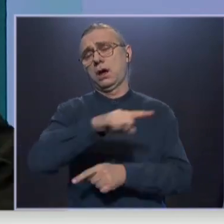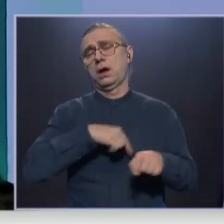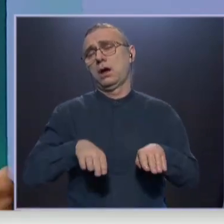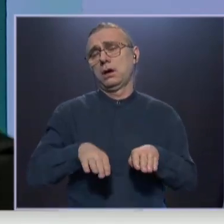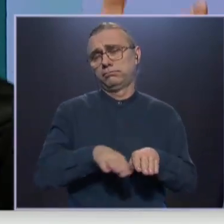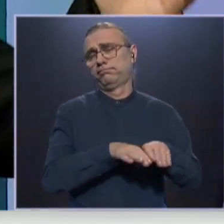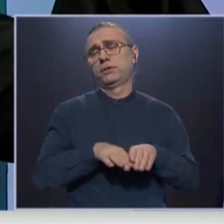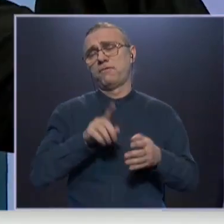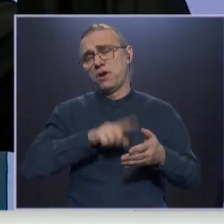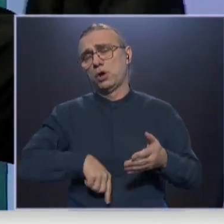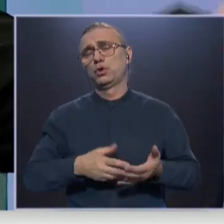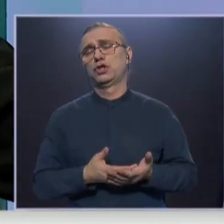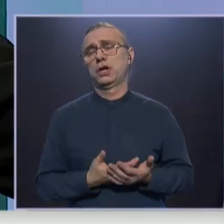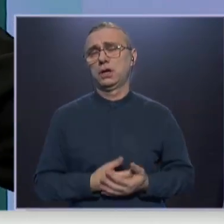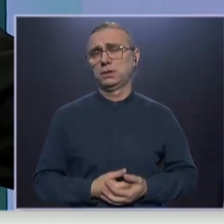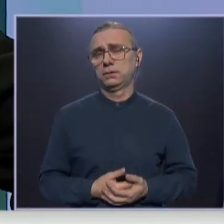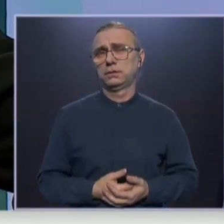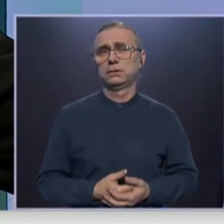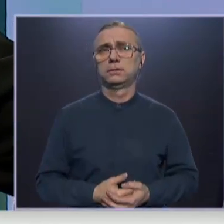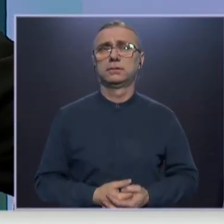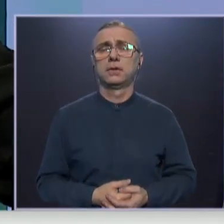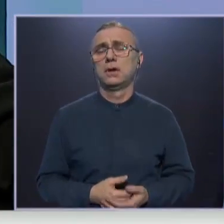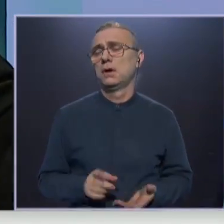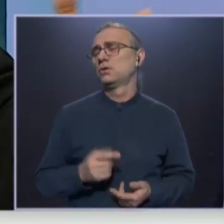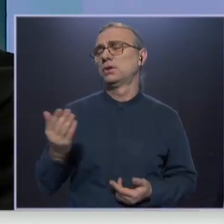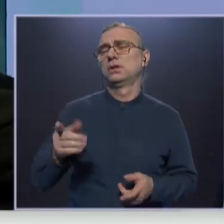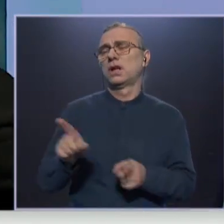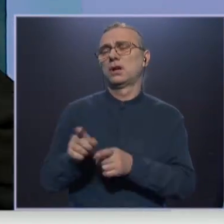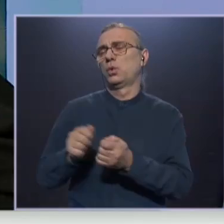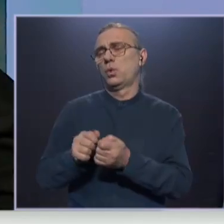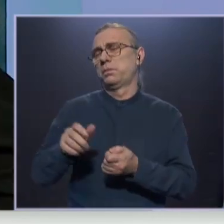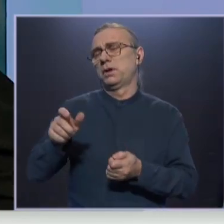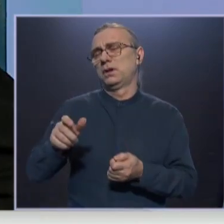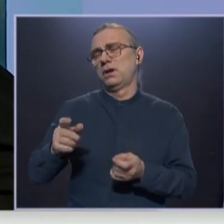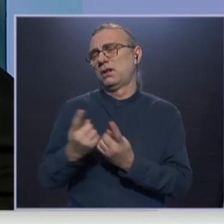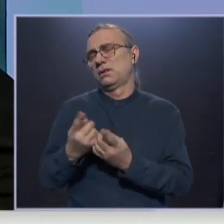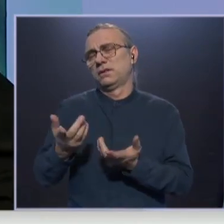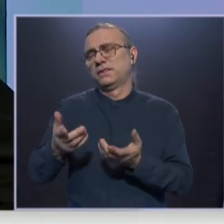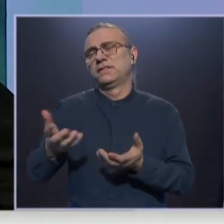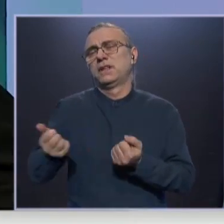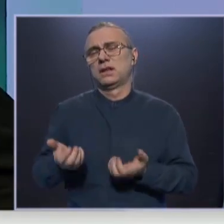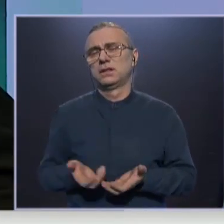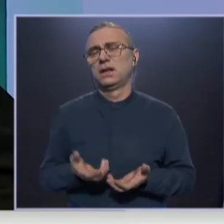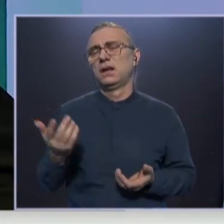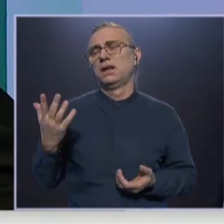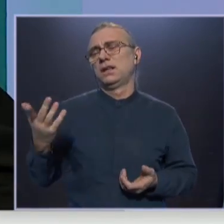люди. Поэтому, а, ладно, ну что там с таких глупцов взять? Вот, ну, одноклассники, ну, как бы, надо учиться немножко привыкать.